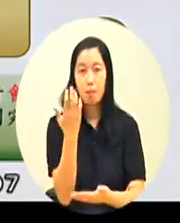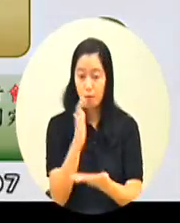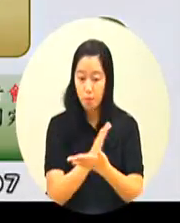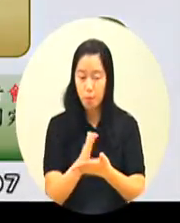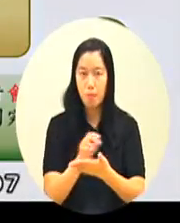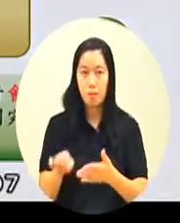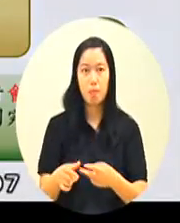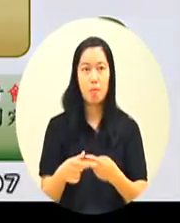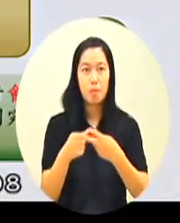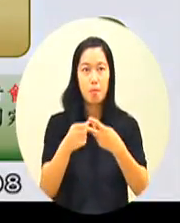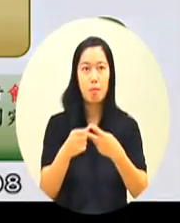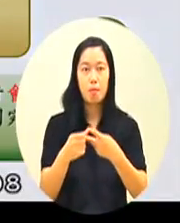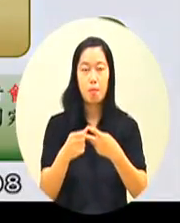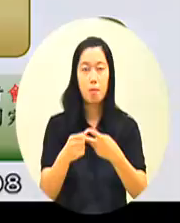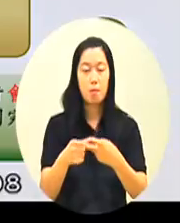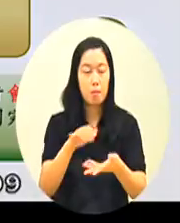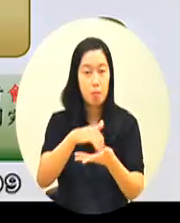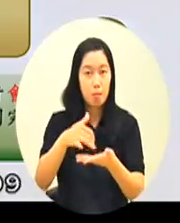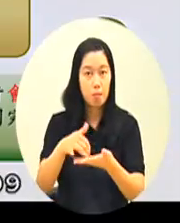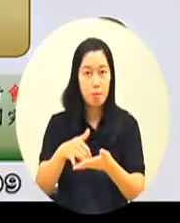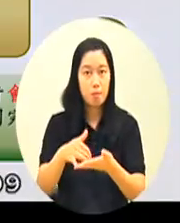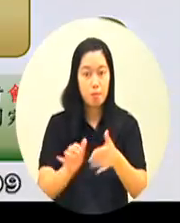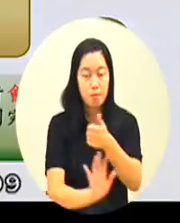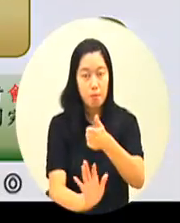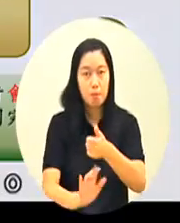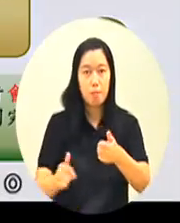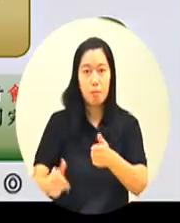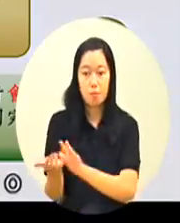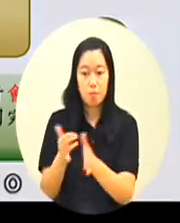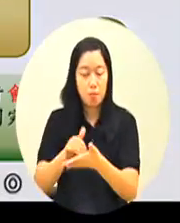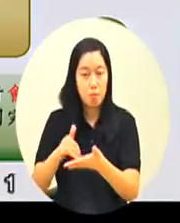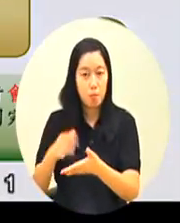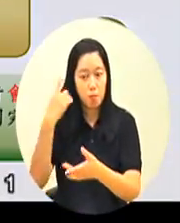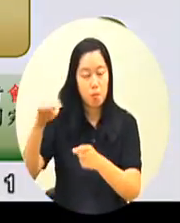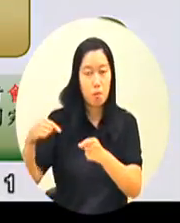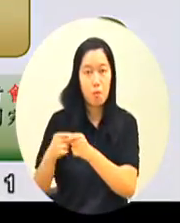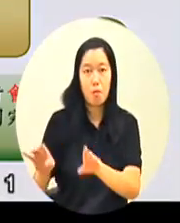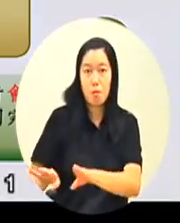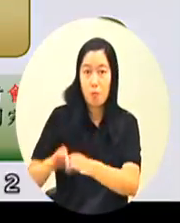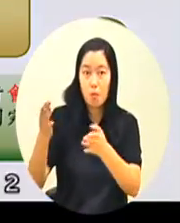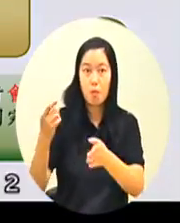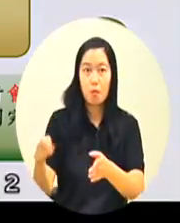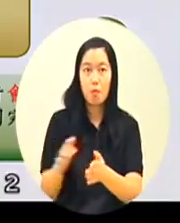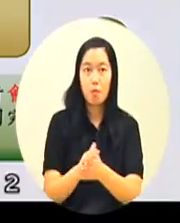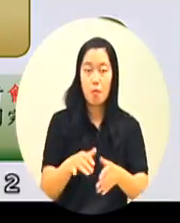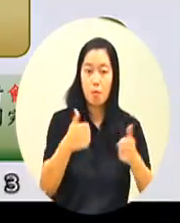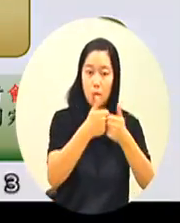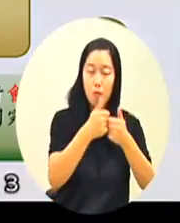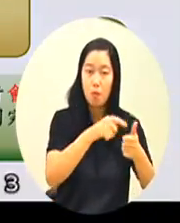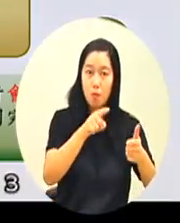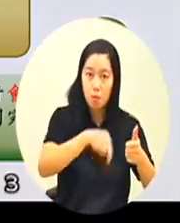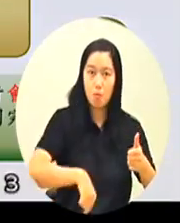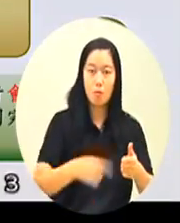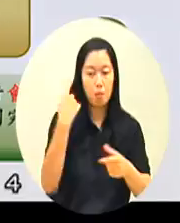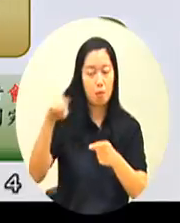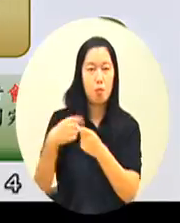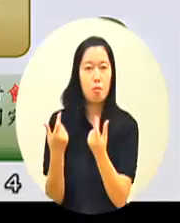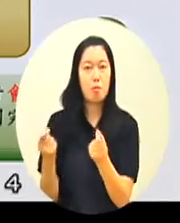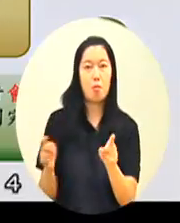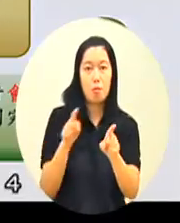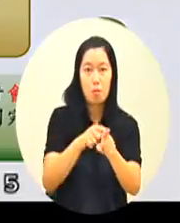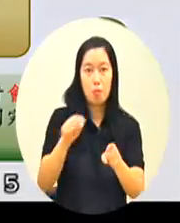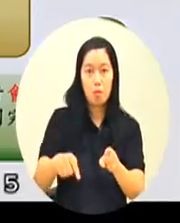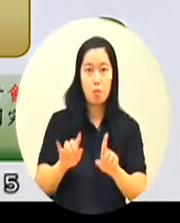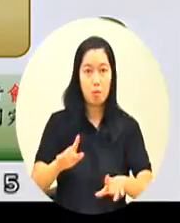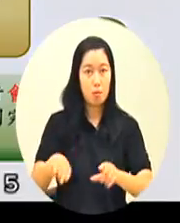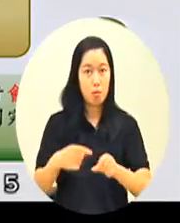理会计系统的建制，因为我们预算系统在明年采用，那会计系统明年也要跟上，所以我们今年就陆续